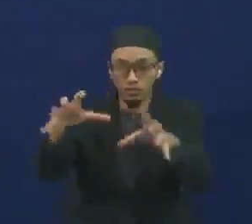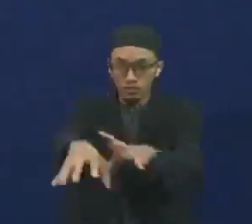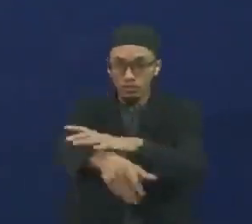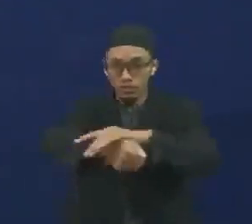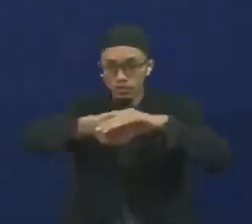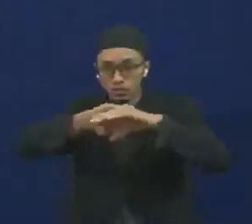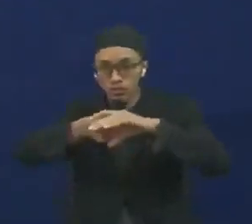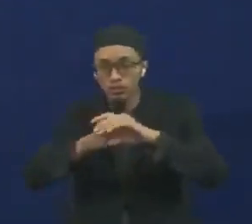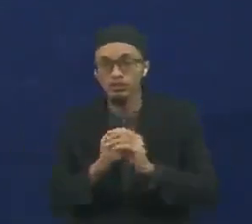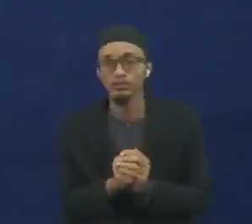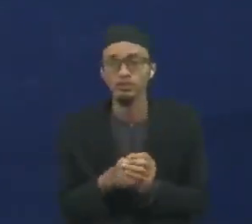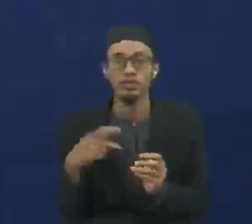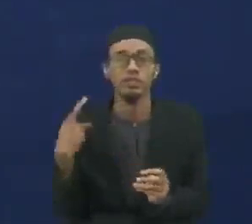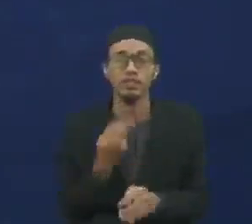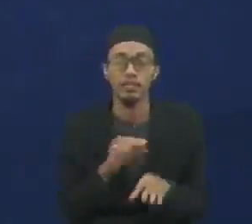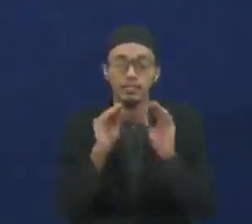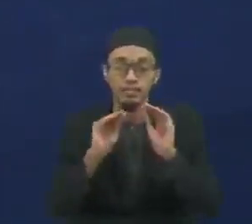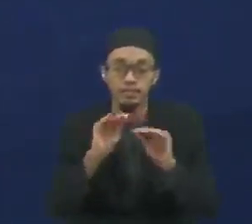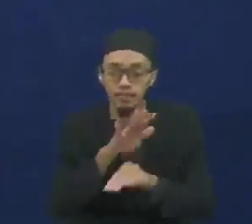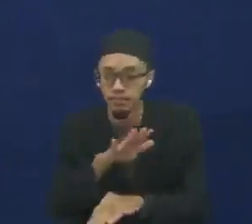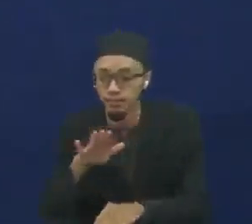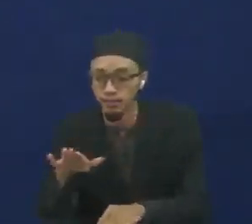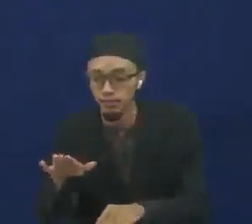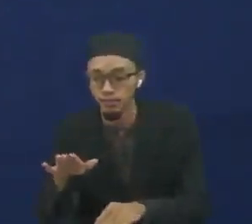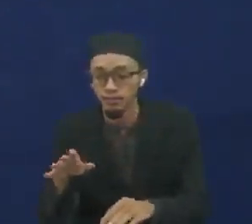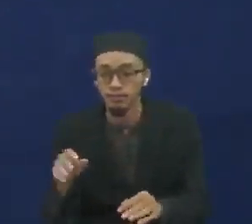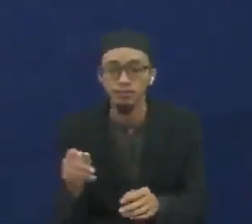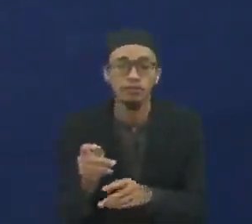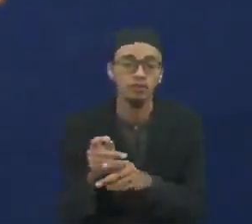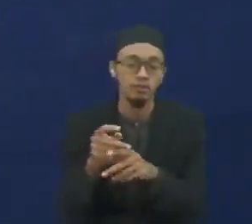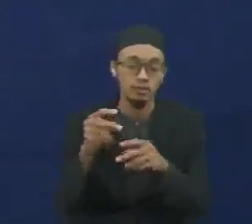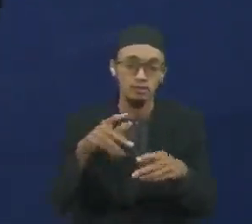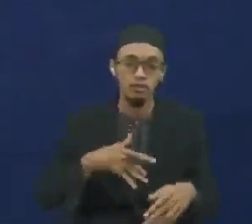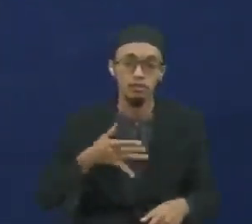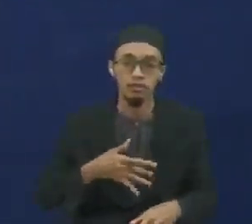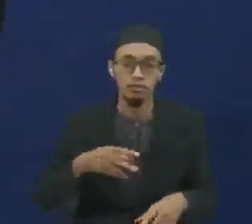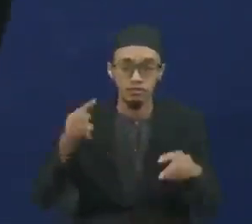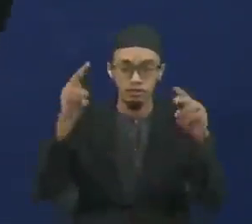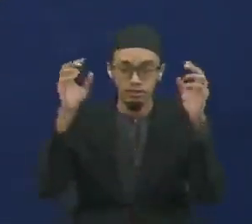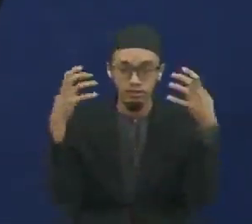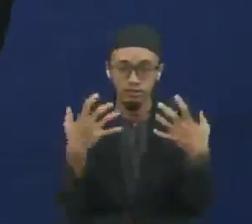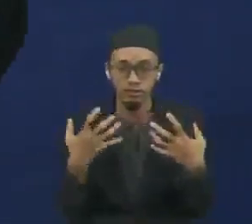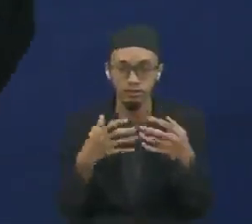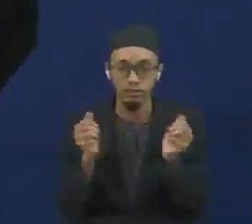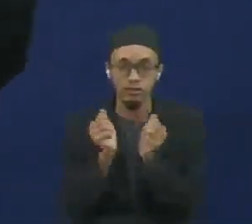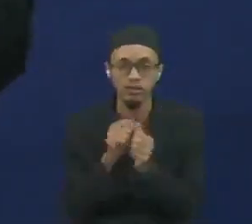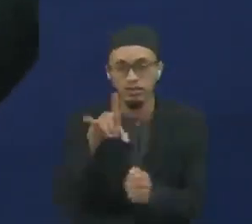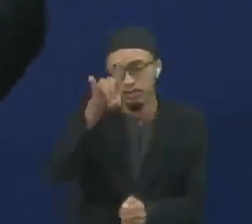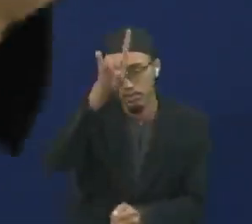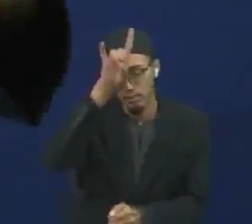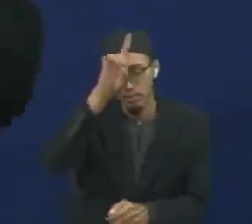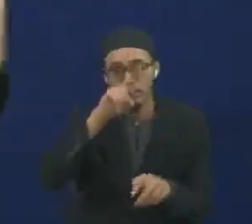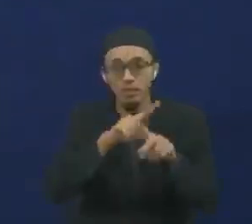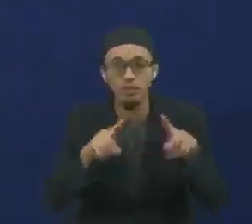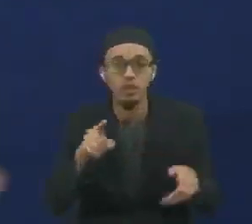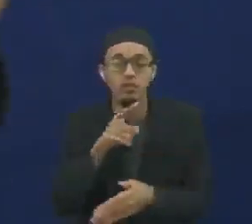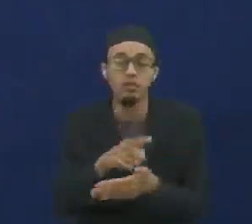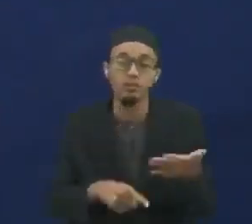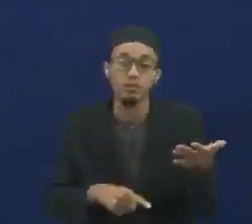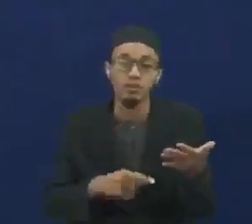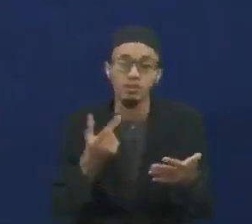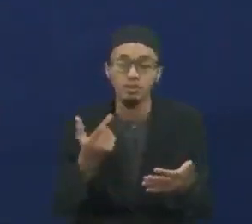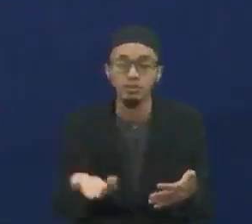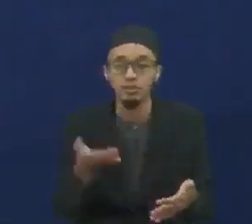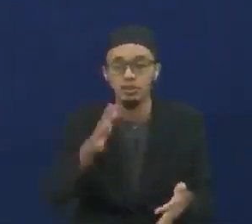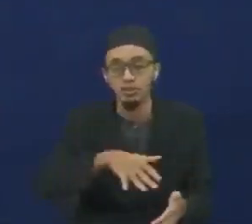syaitan, sedangkan apa yang kita patut ajar, Nabi, kita kata sunnah Nabi, Nabi ajar kita masa maghrib jangan keluar, jangan